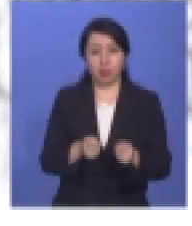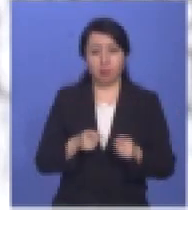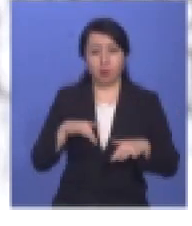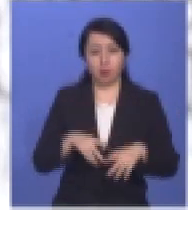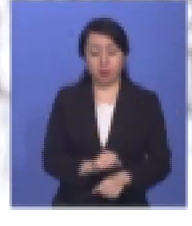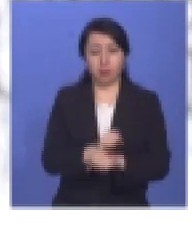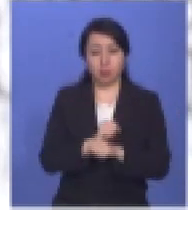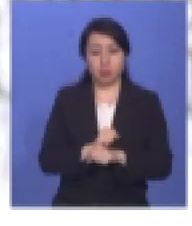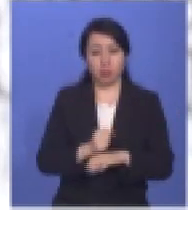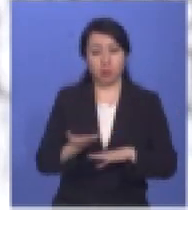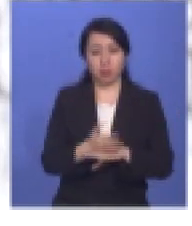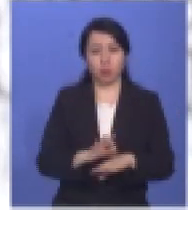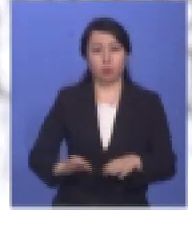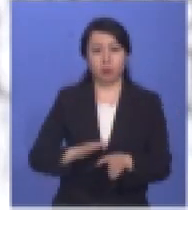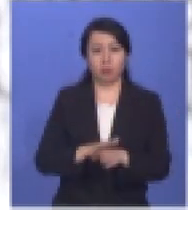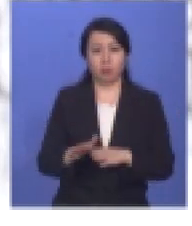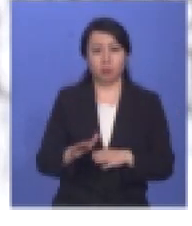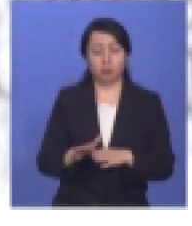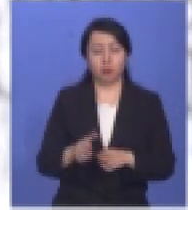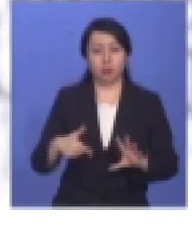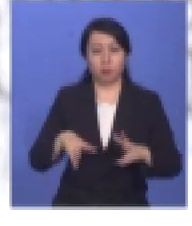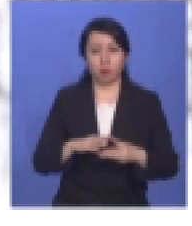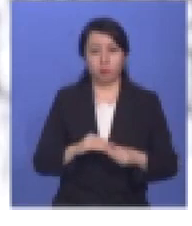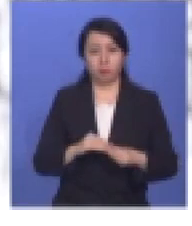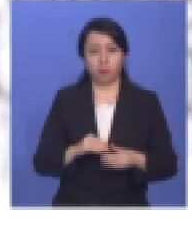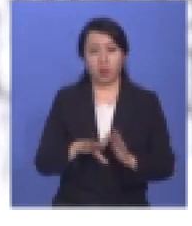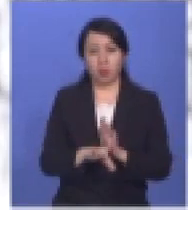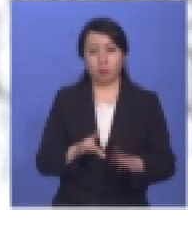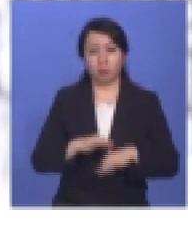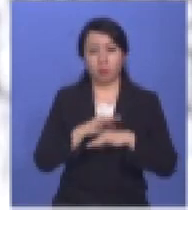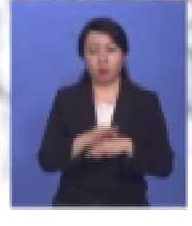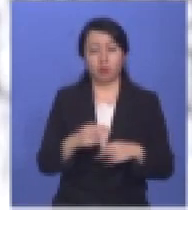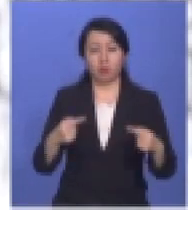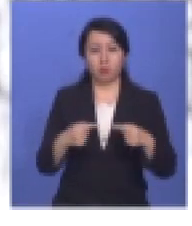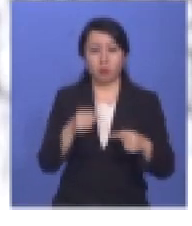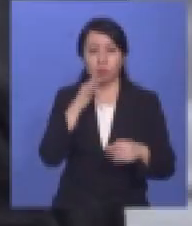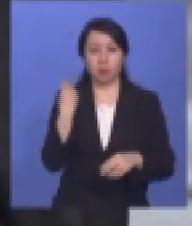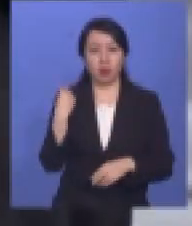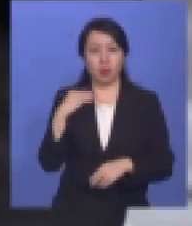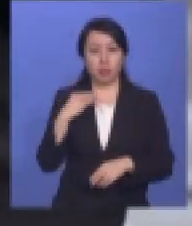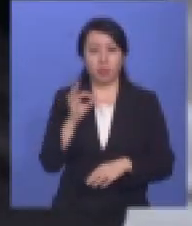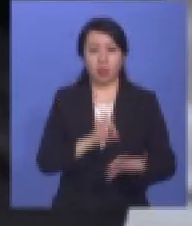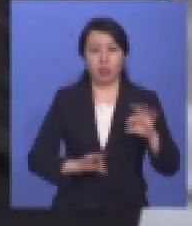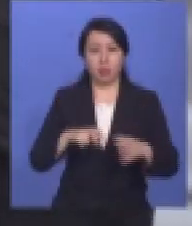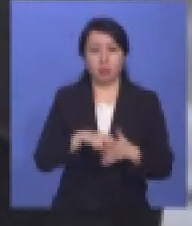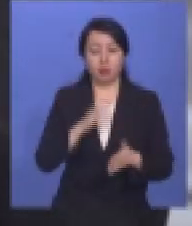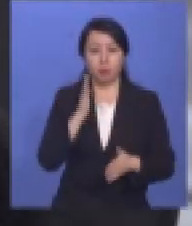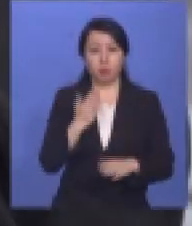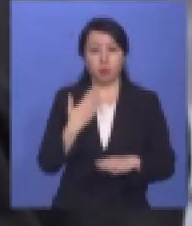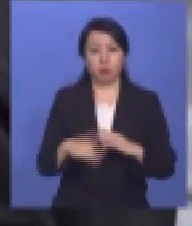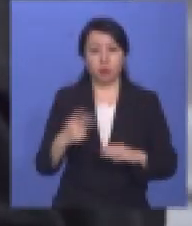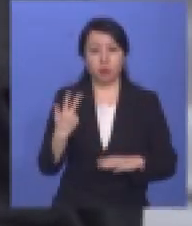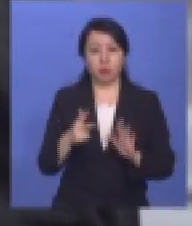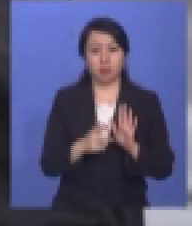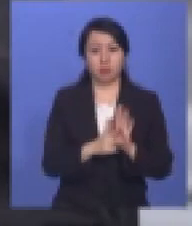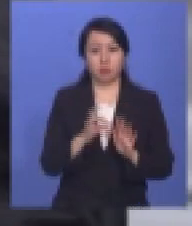делам обороны нашей области выполняет в полном объеме. Отбор проводим своевременно и качественно. Осенний призыв будет завершен